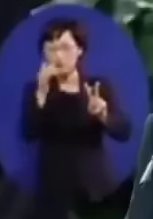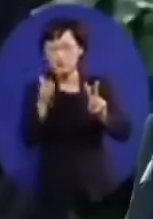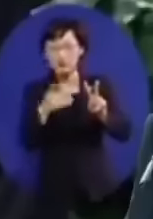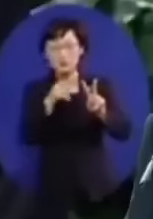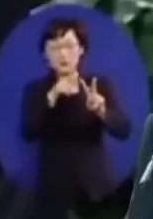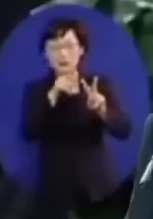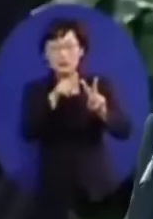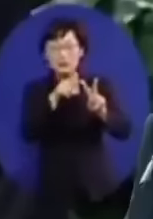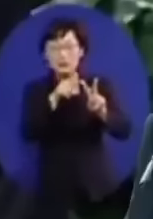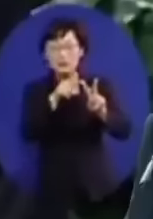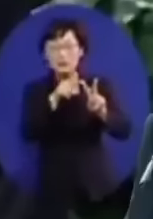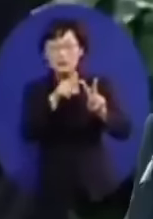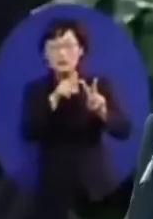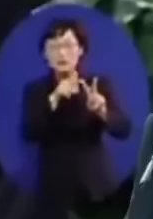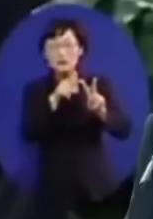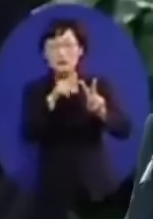악이